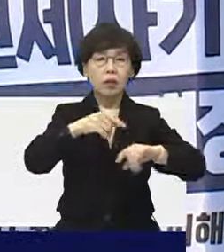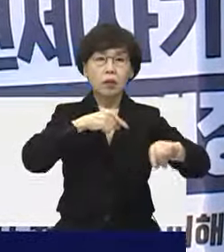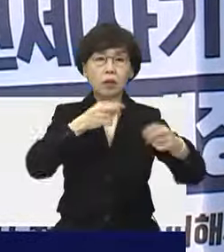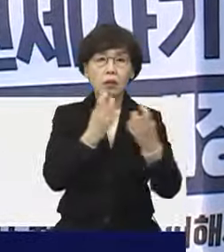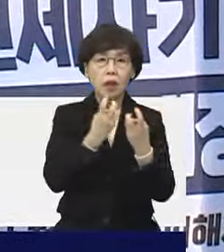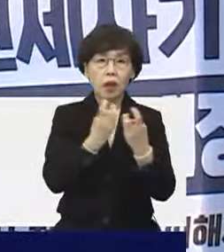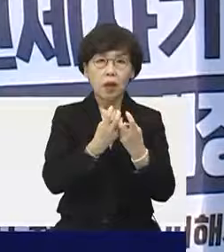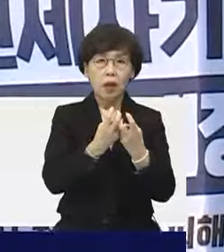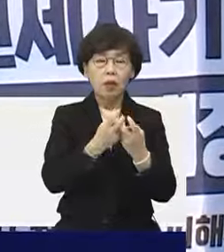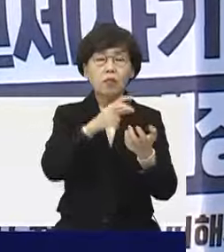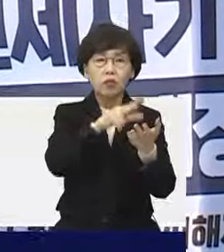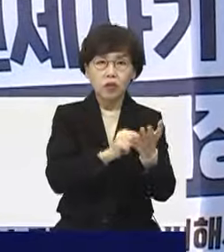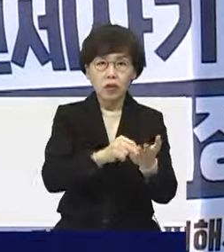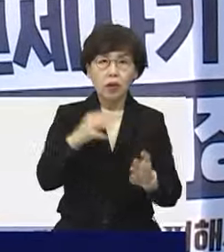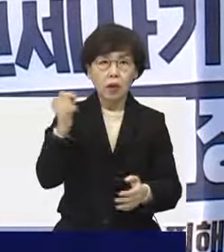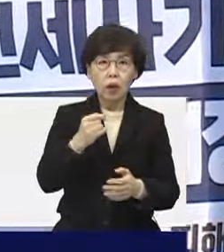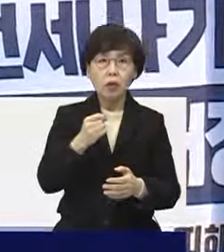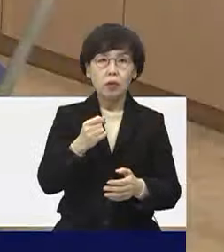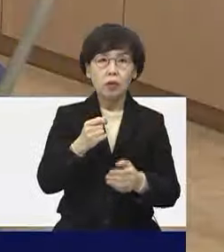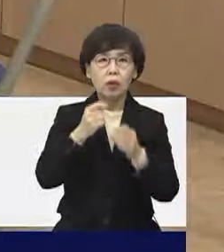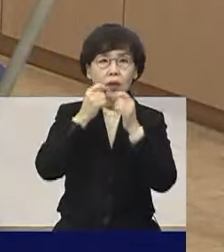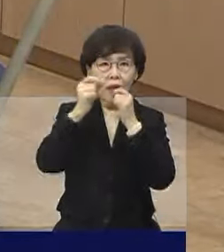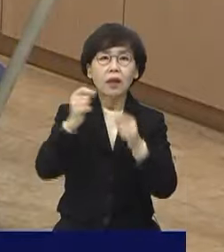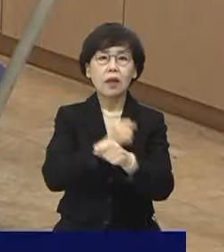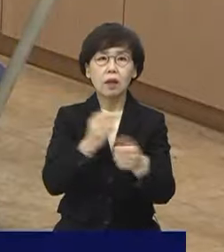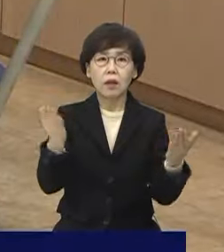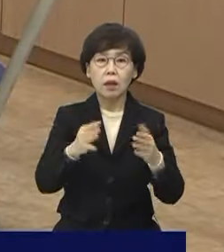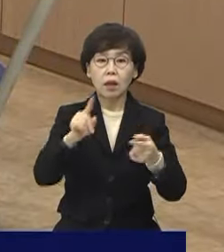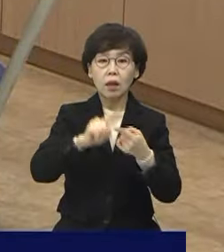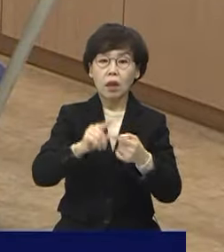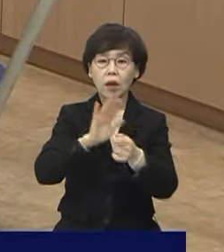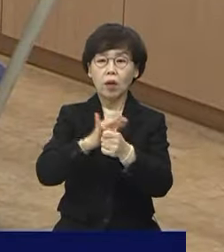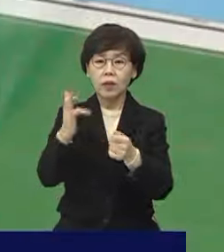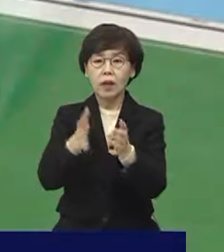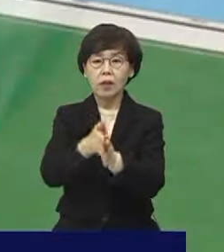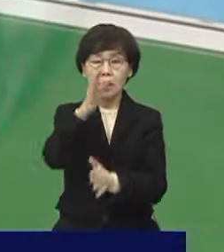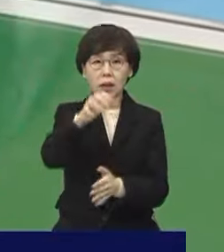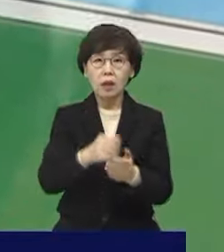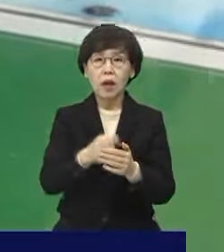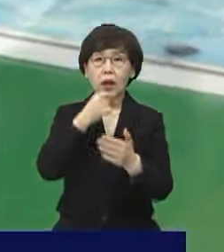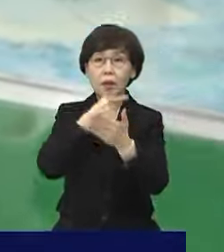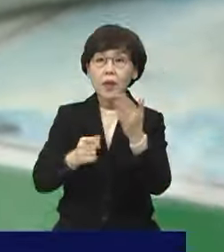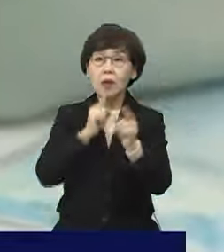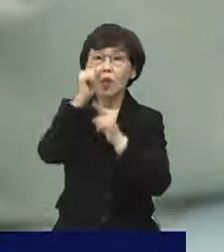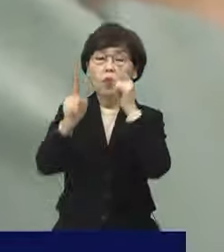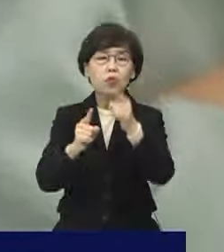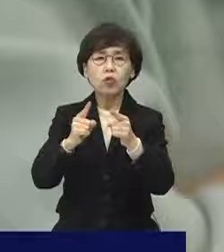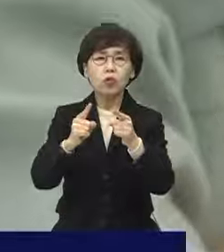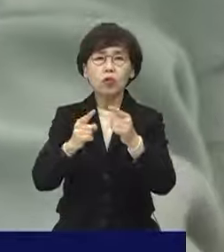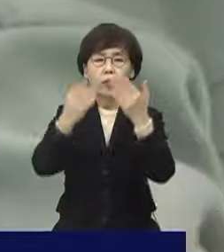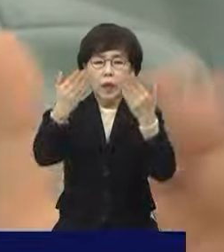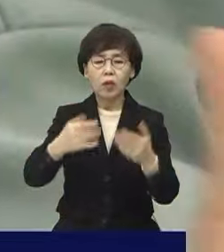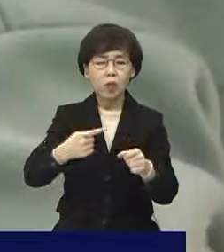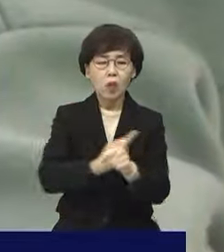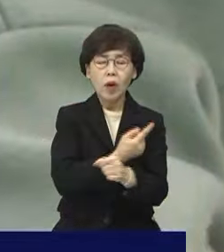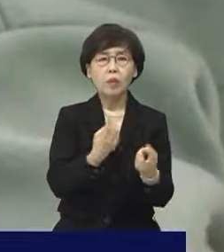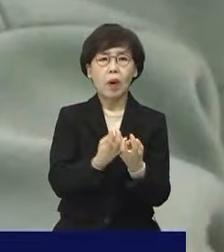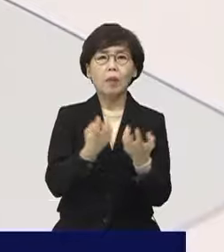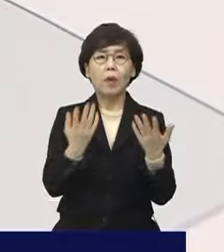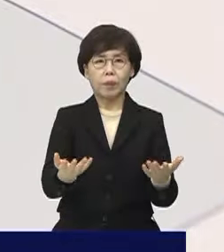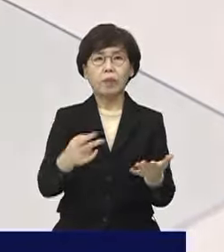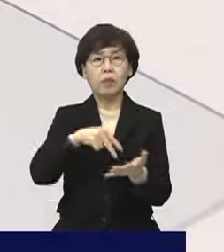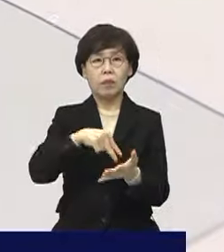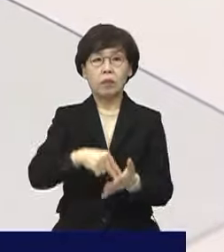사기를 친 게 바로 지금의 전세 사기입니다. 이에 대해 경산시는 피해 접수를 받는 것 외에는 조치할 수 있는 방법이